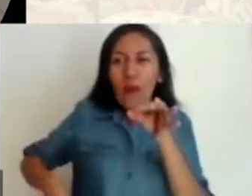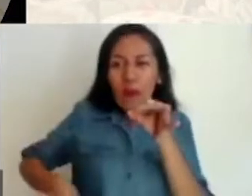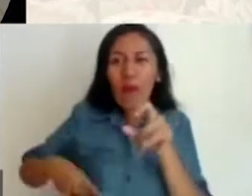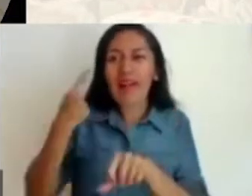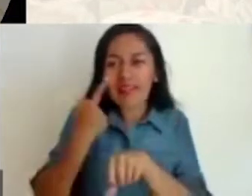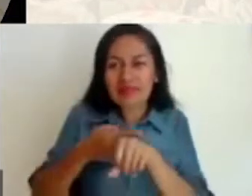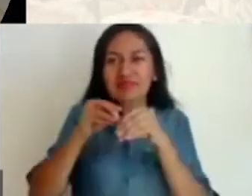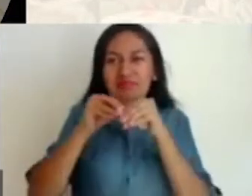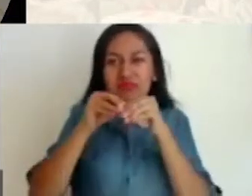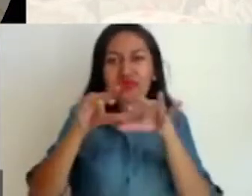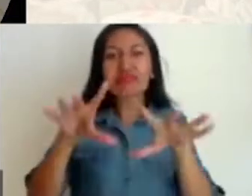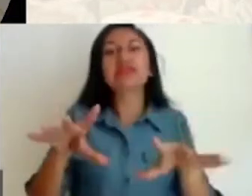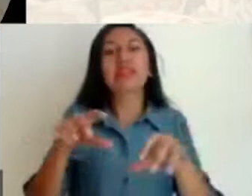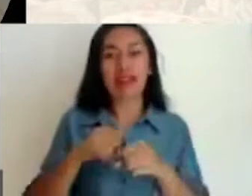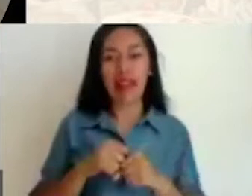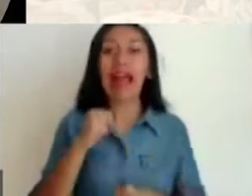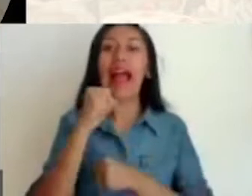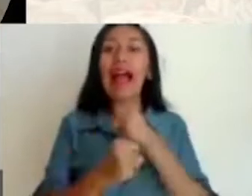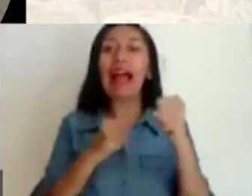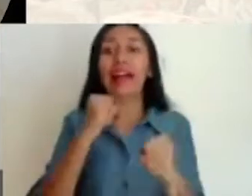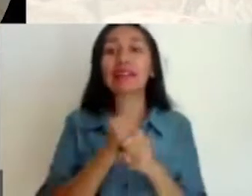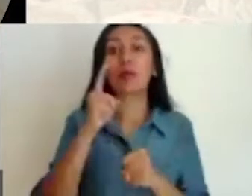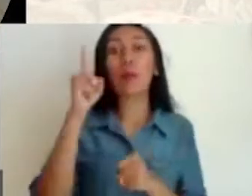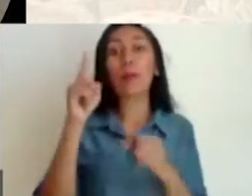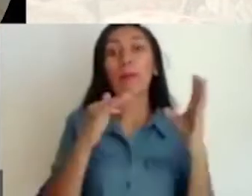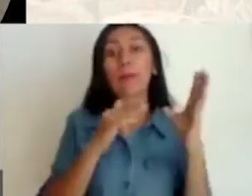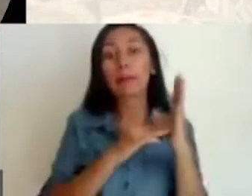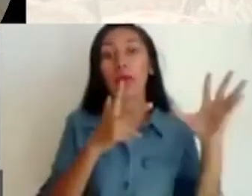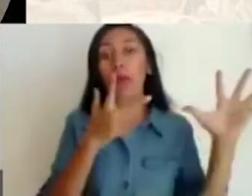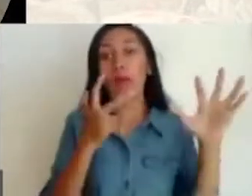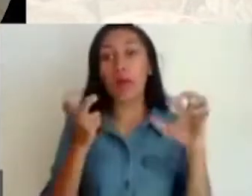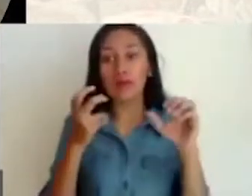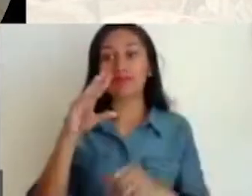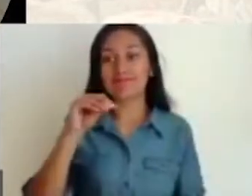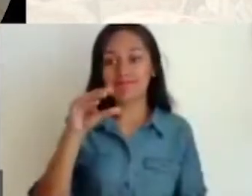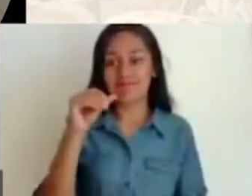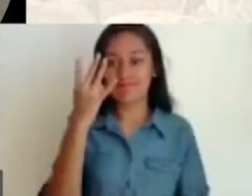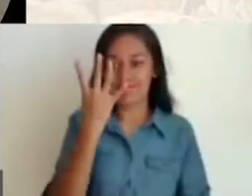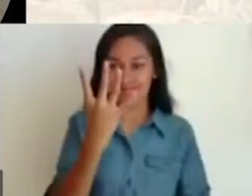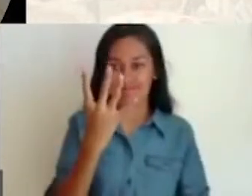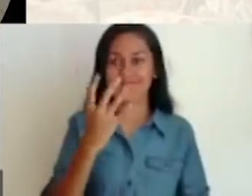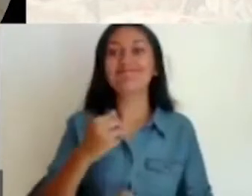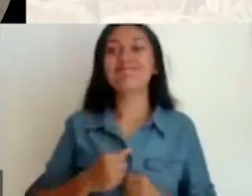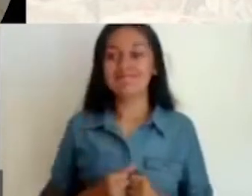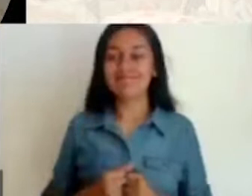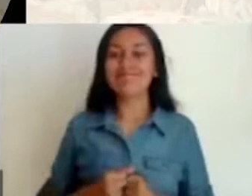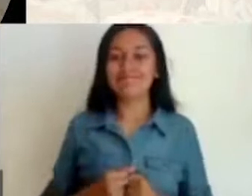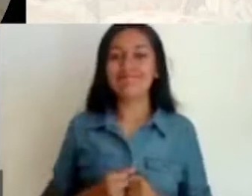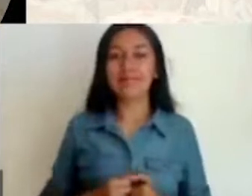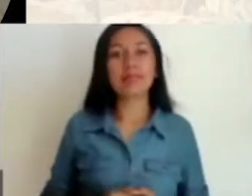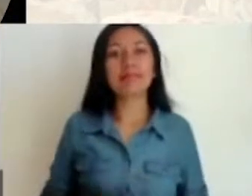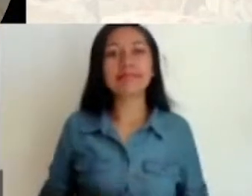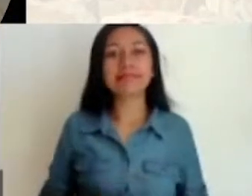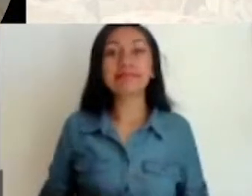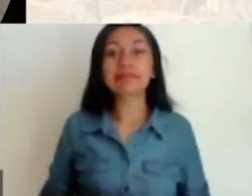nel medesimo anno, peraltro, il giapponese Shibasaburo Kitasato, conducendo ricerche